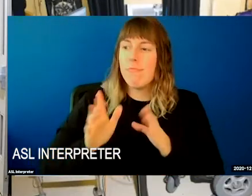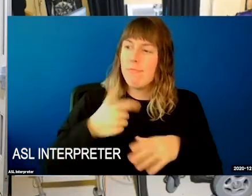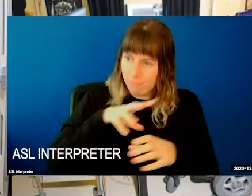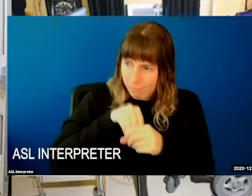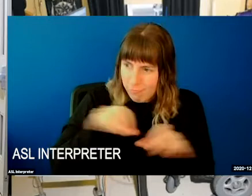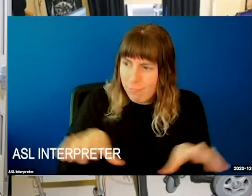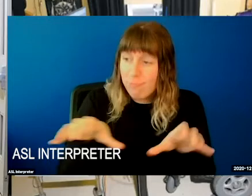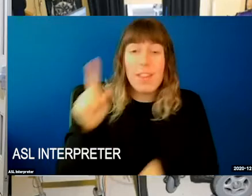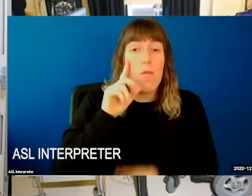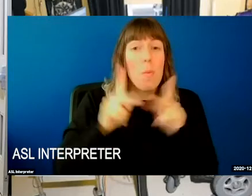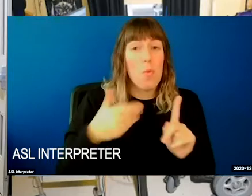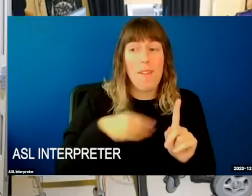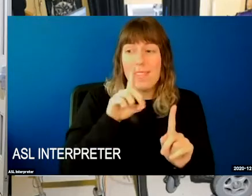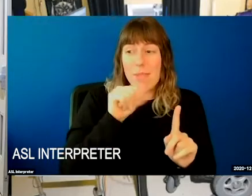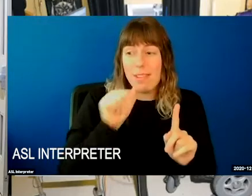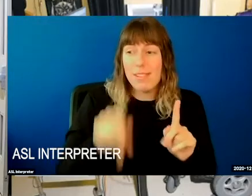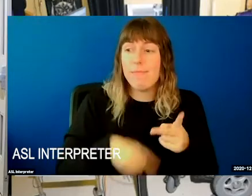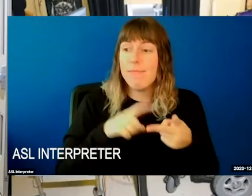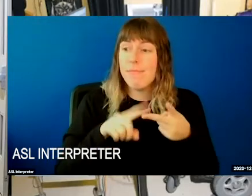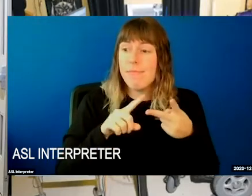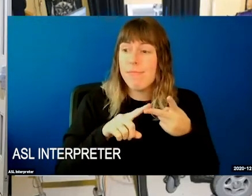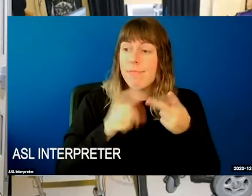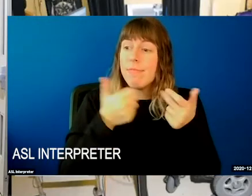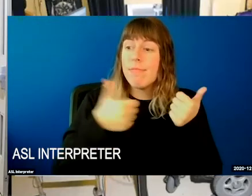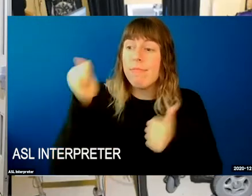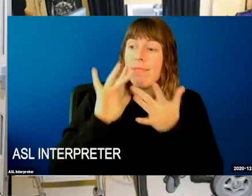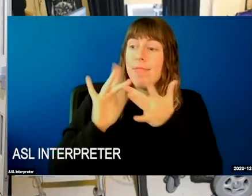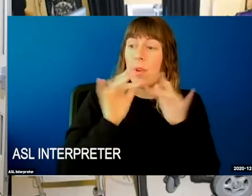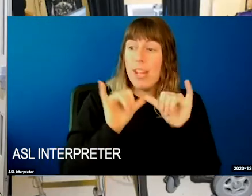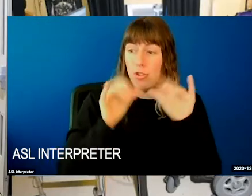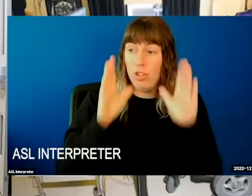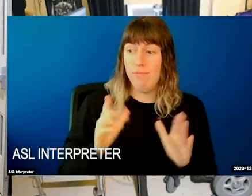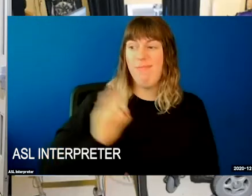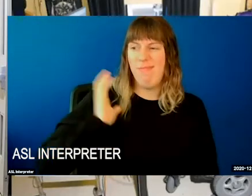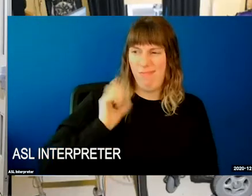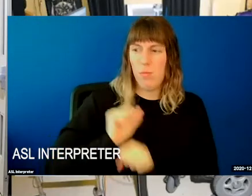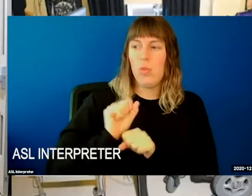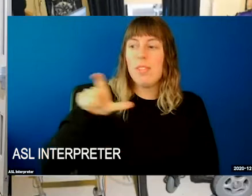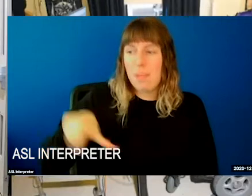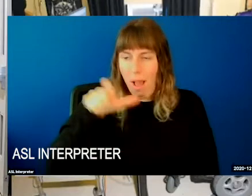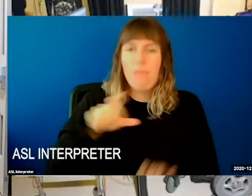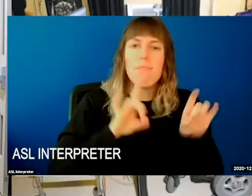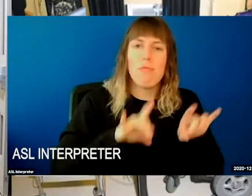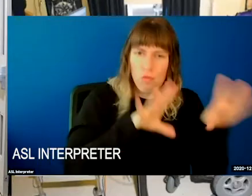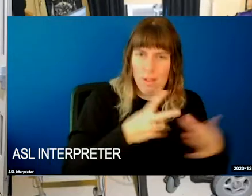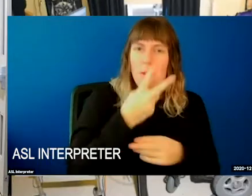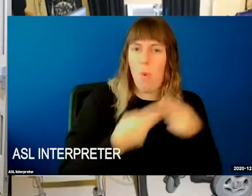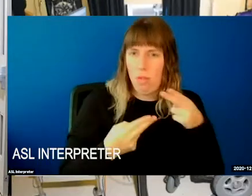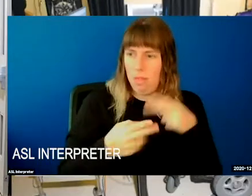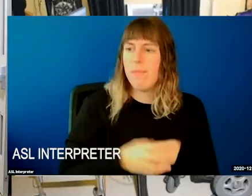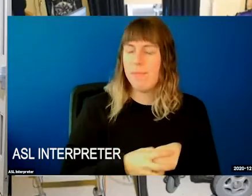handicapées. Je suis un ingénieur réseau senior en informatique. J'ai travaillé longtemps au Québec, en Australie